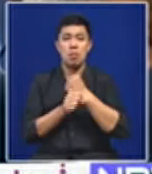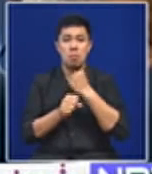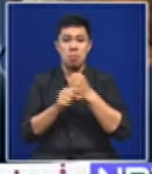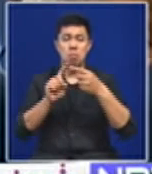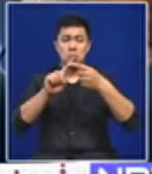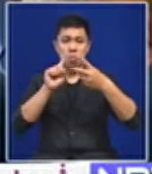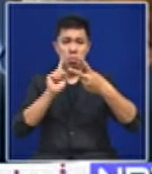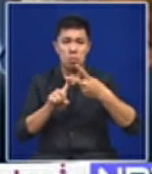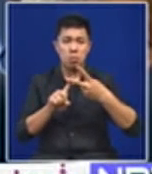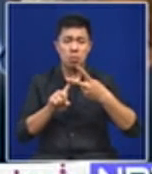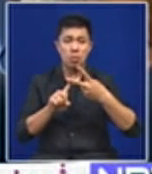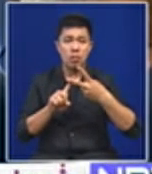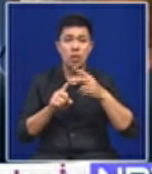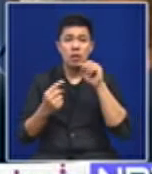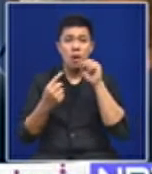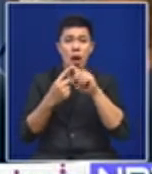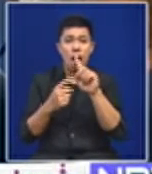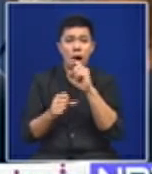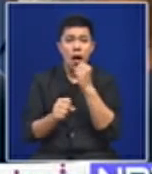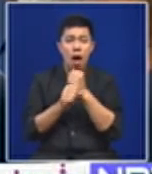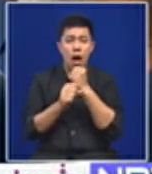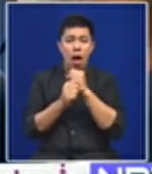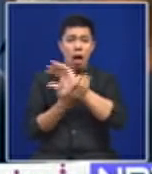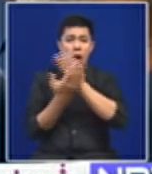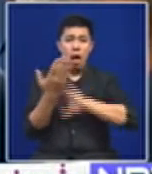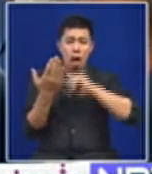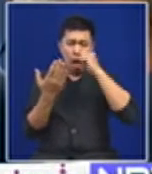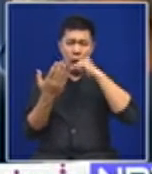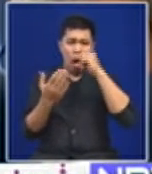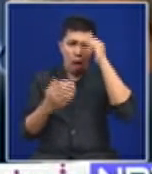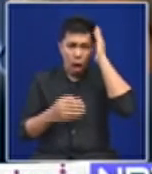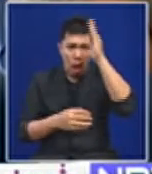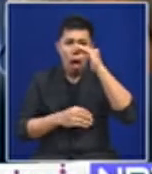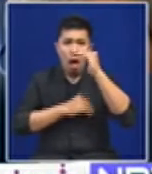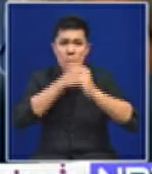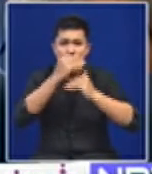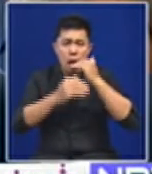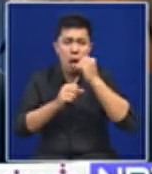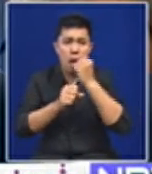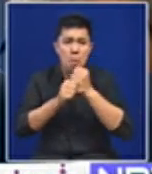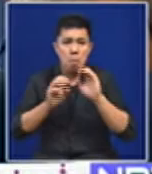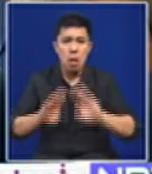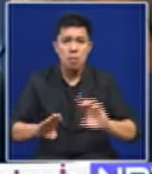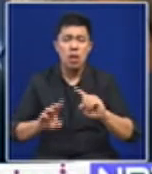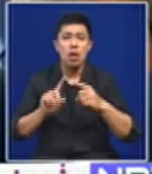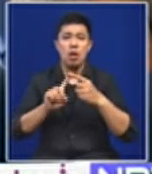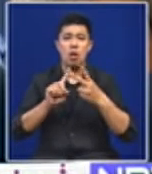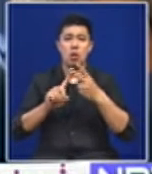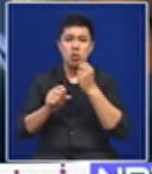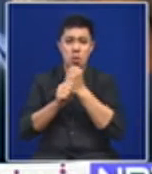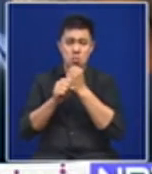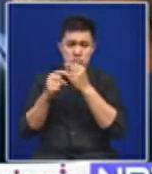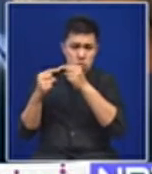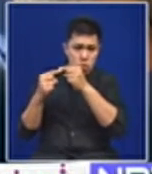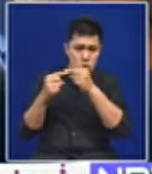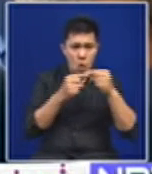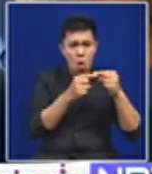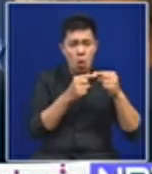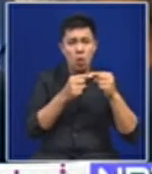การที่จะมองประเทศไทยไปข้างหน้าอย่างไรนะครับแล้วจะมีความต่อเนื่องเชื่อมโยงกับ